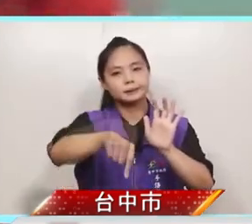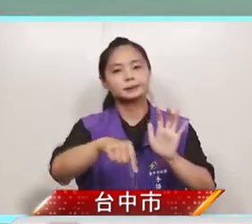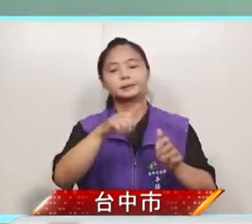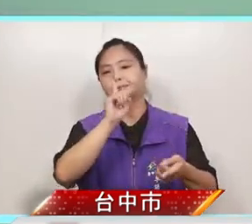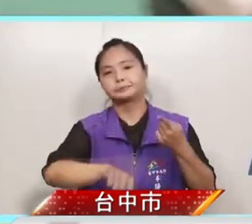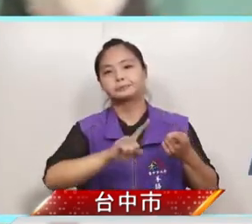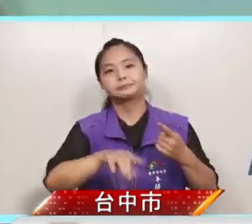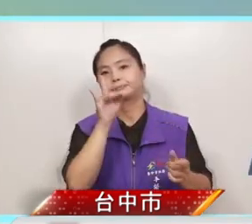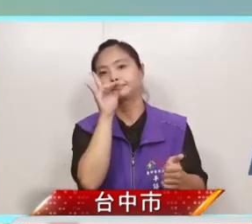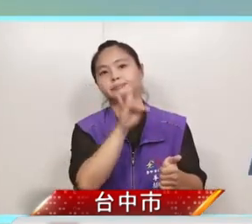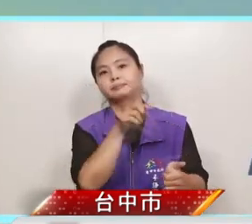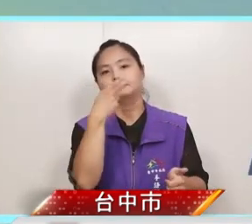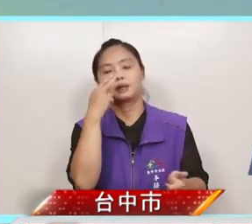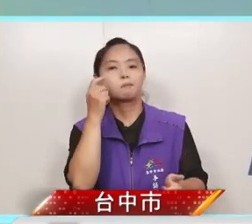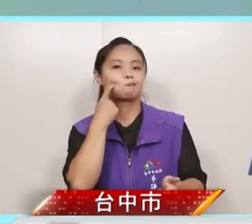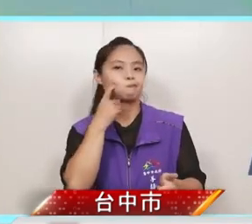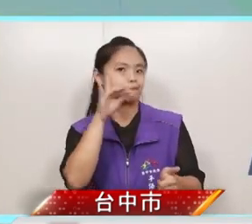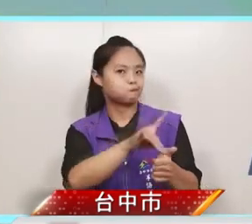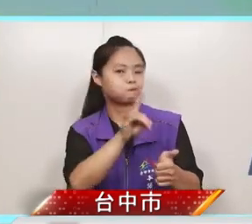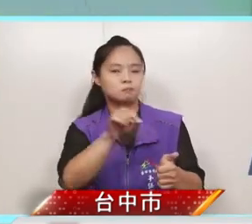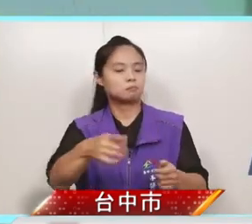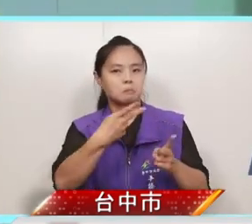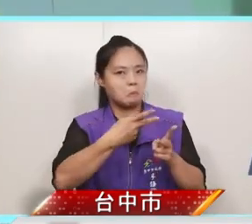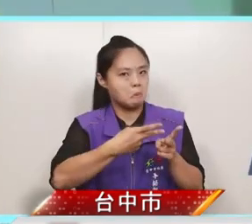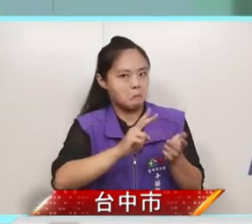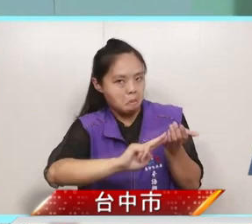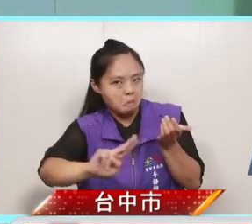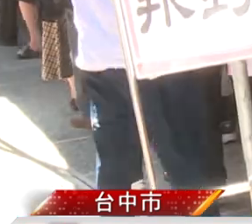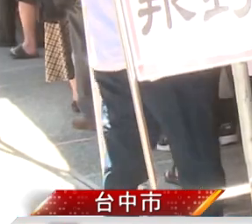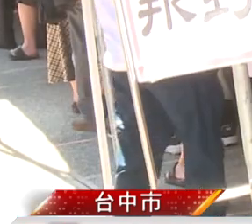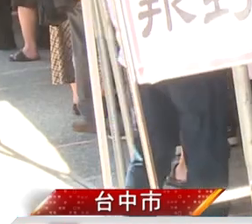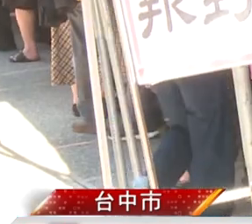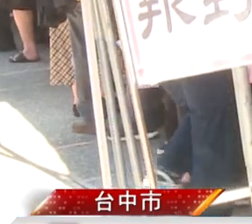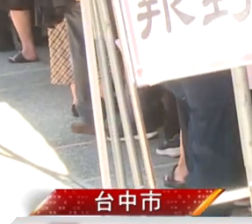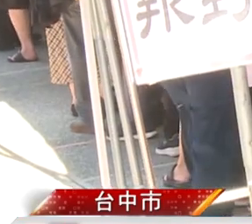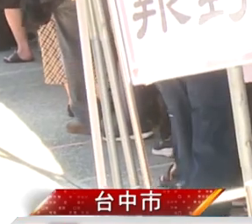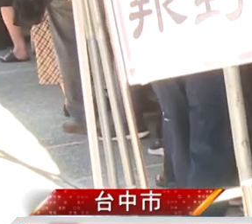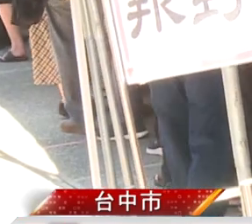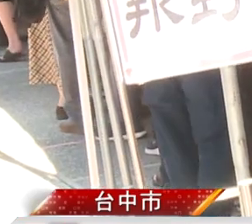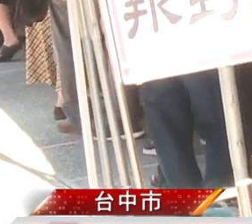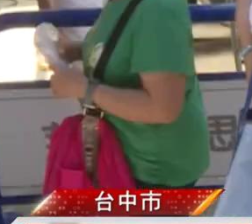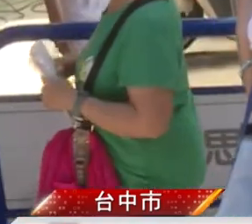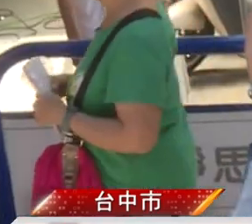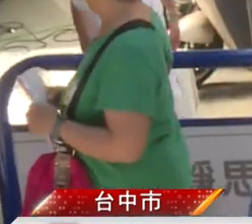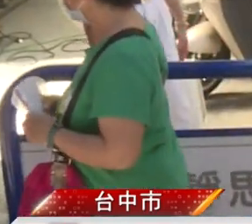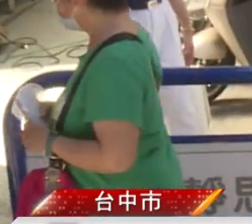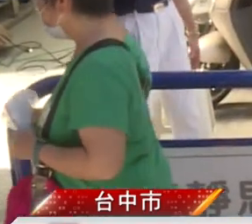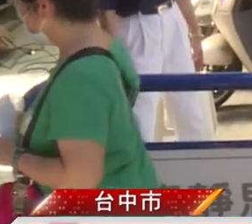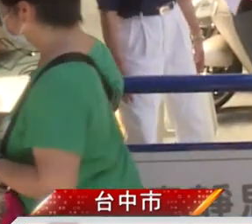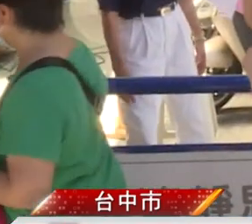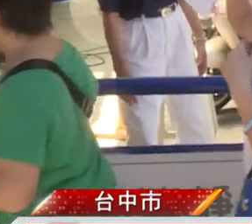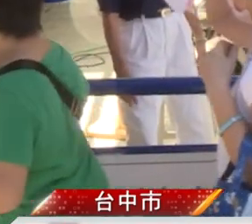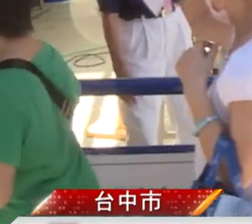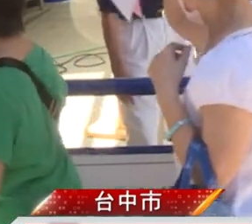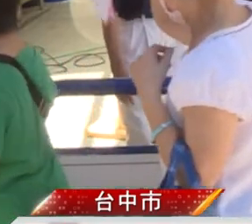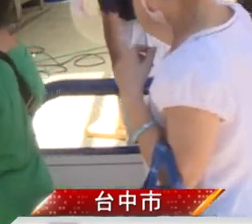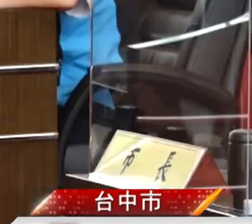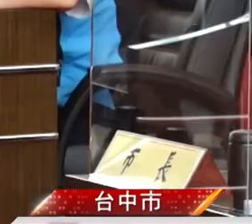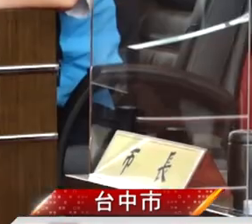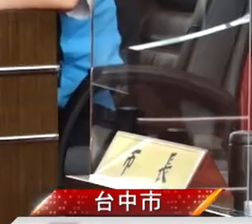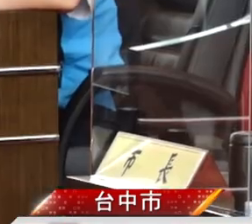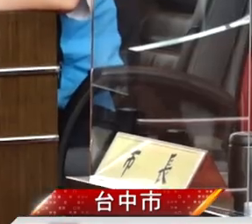消息，请不要继续误传这个假讯息，以免造成的长辈不安。 前一天才强硬呼吁不要散播假消息，隔一天马上改